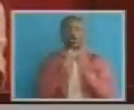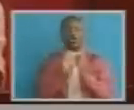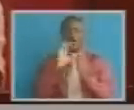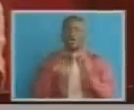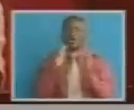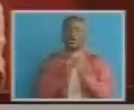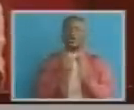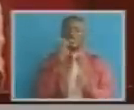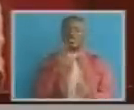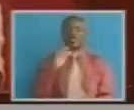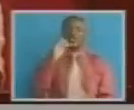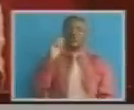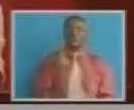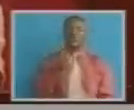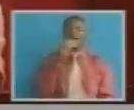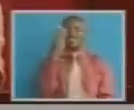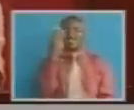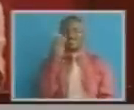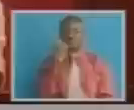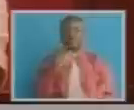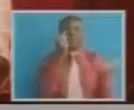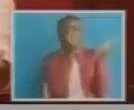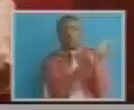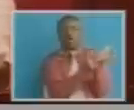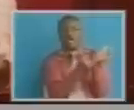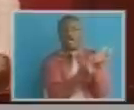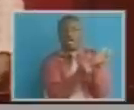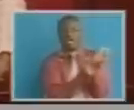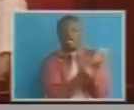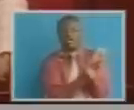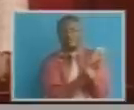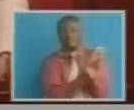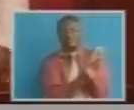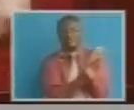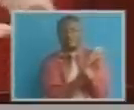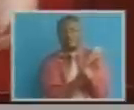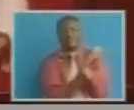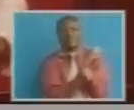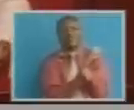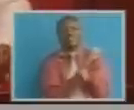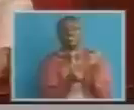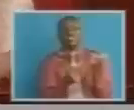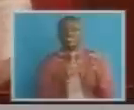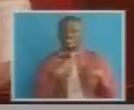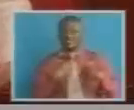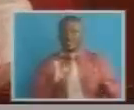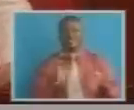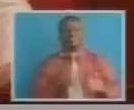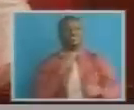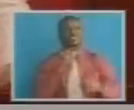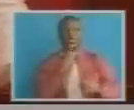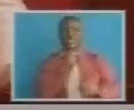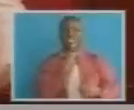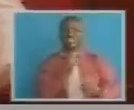jumatatu Uganda walifanya februari tarehe 23 mwaka 2006 alhamisi sitaki kutaja nchi nyingi kwa maana